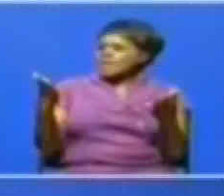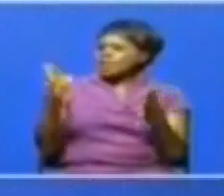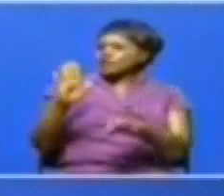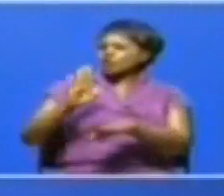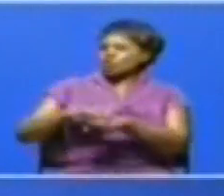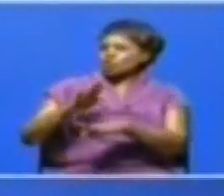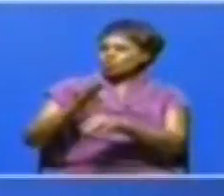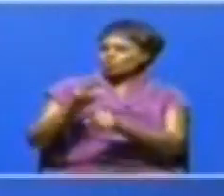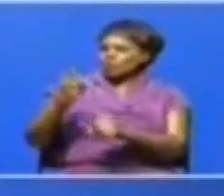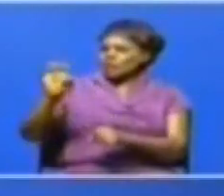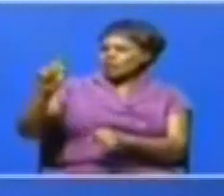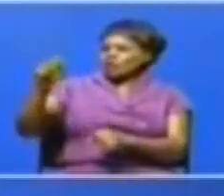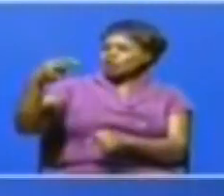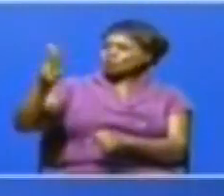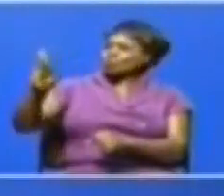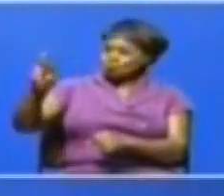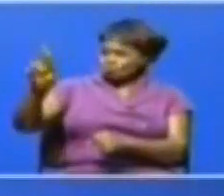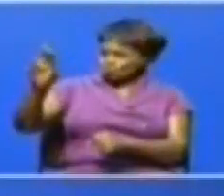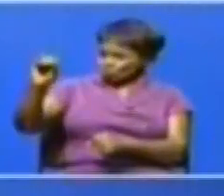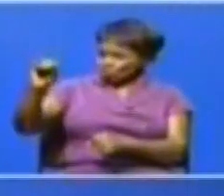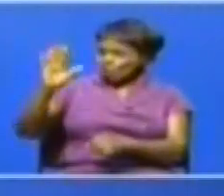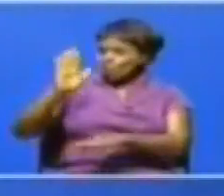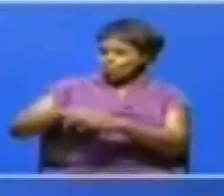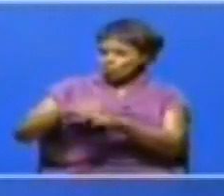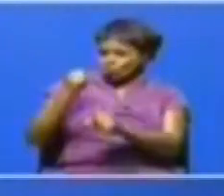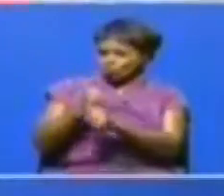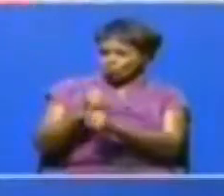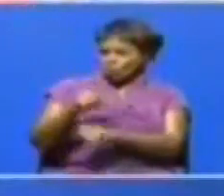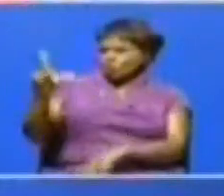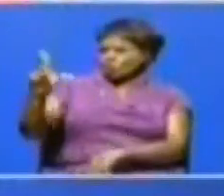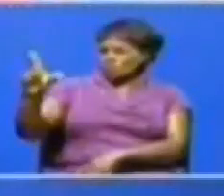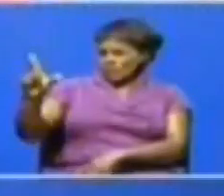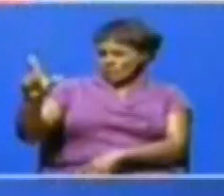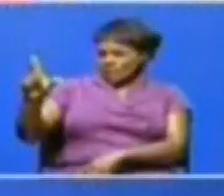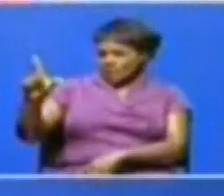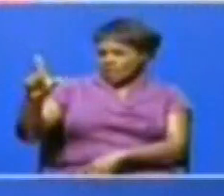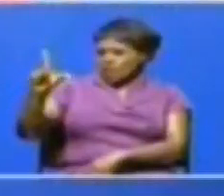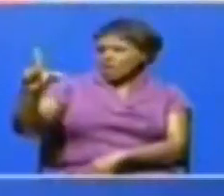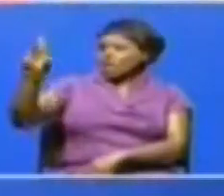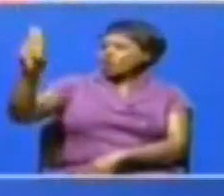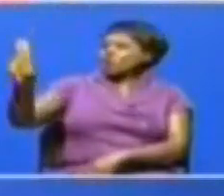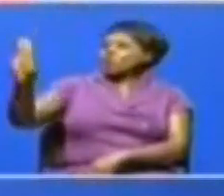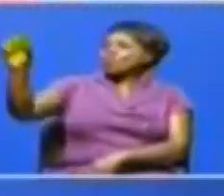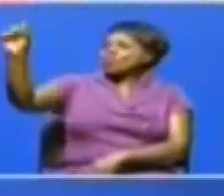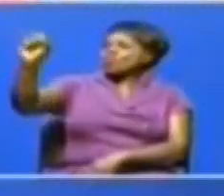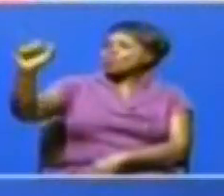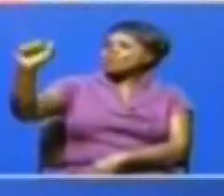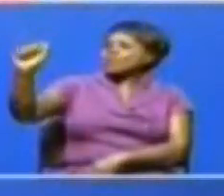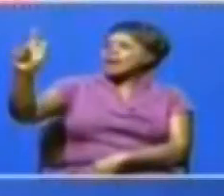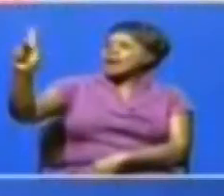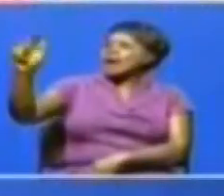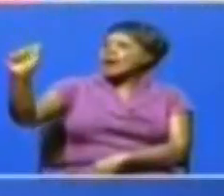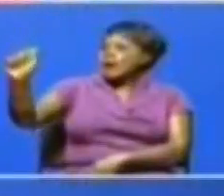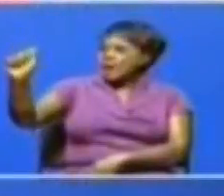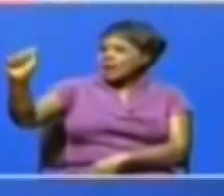alifanya kazi yake vema, lakini ikawa kwamba kwa sababu Lusaka, hayo ni kulingana na madai ambayo yana kwa na baadhi ya wandani